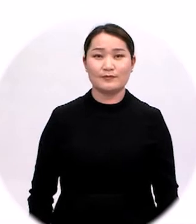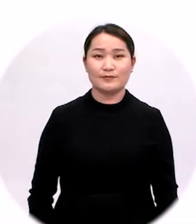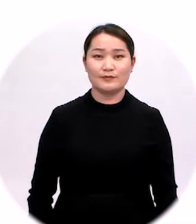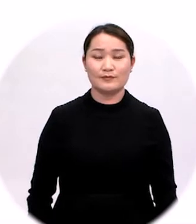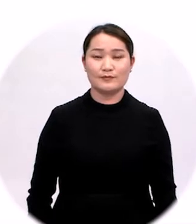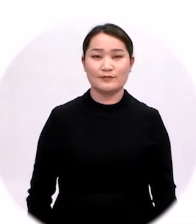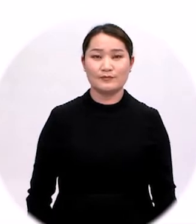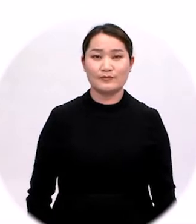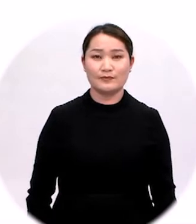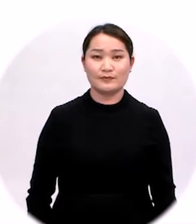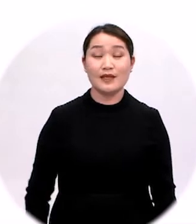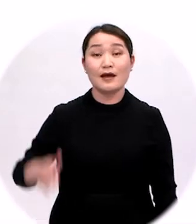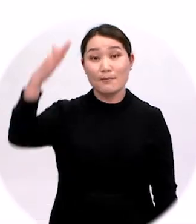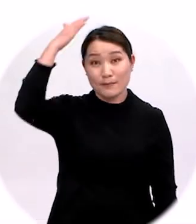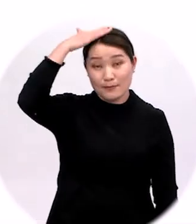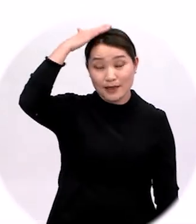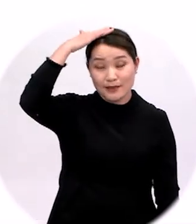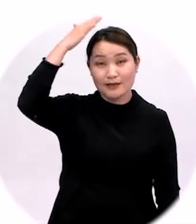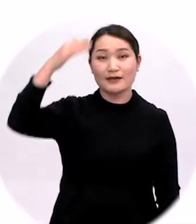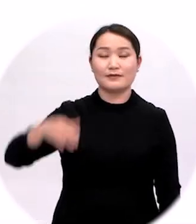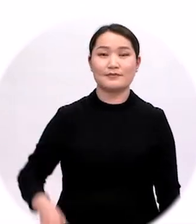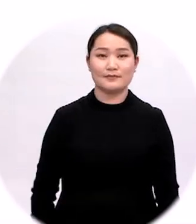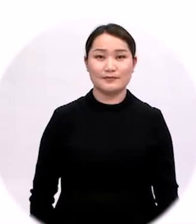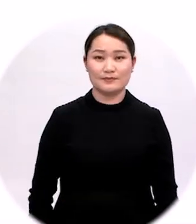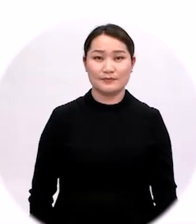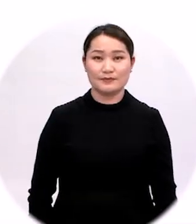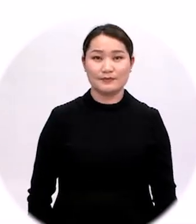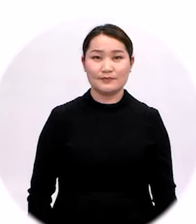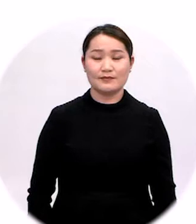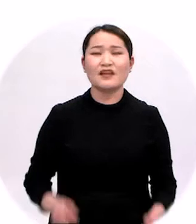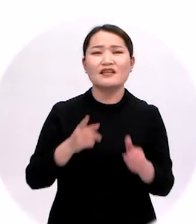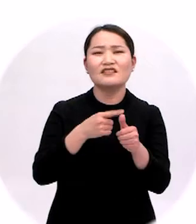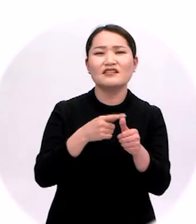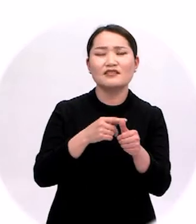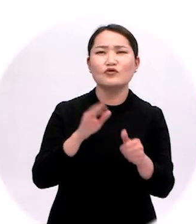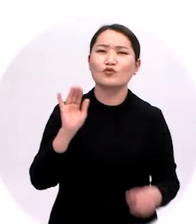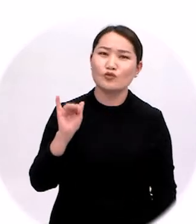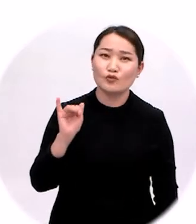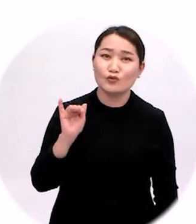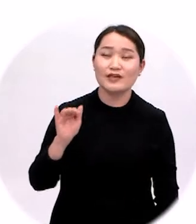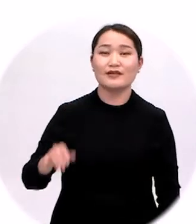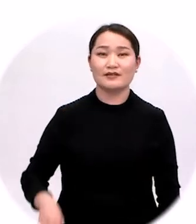Энэ бол малгай байна, тийм ээ? Энэ малгайг юу гэж нэрлэдгийг та нар мэдэх үү?